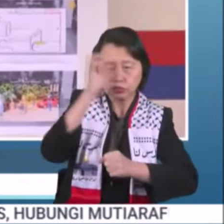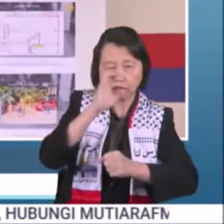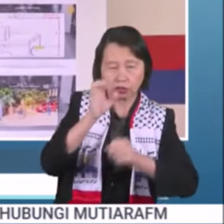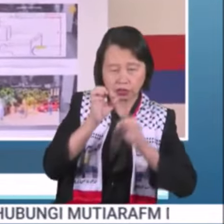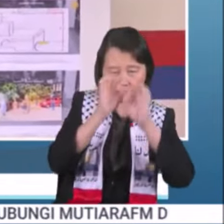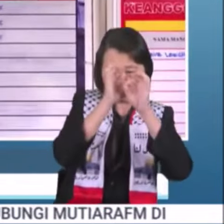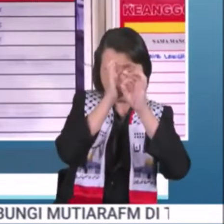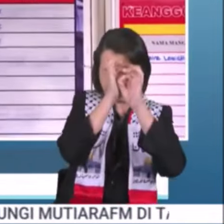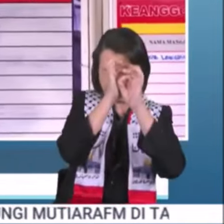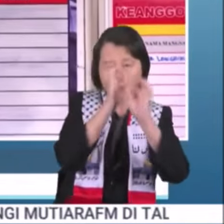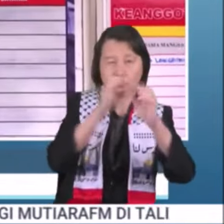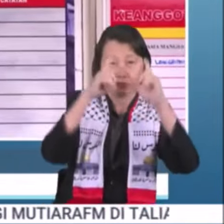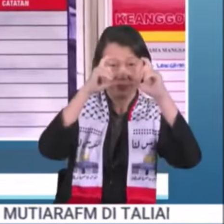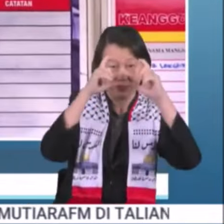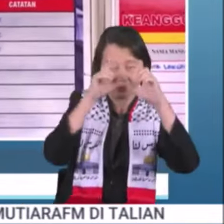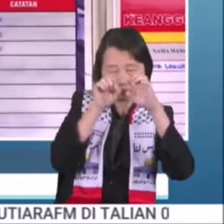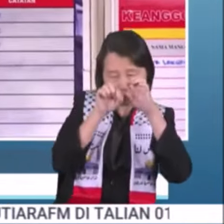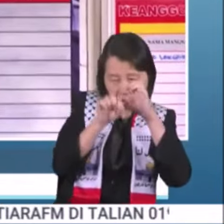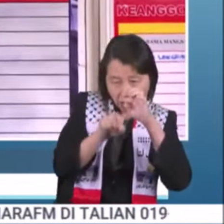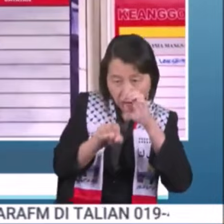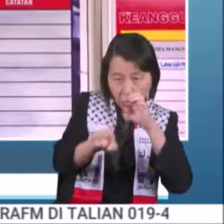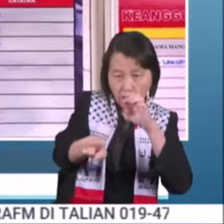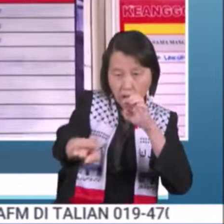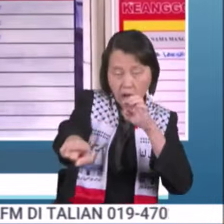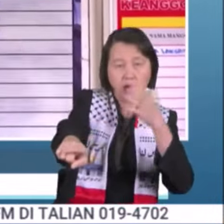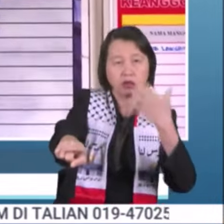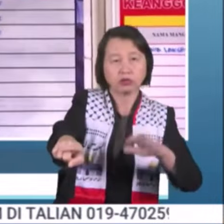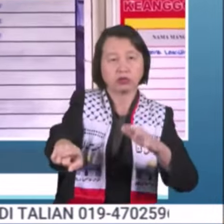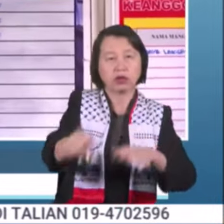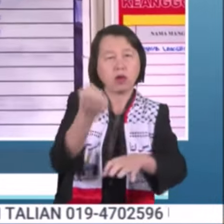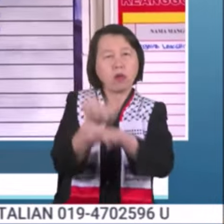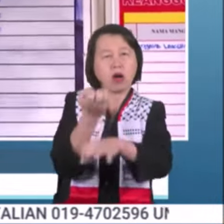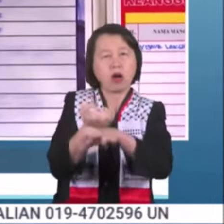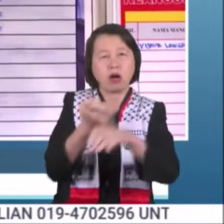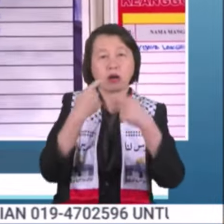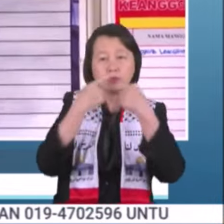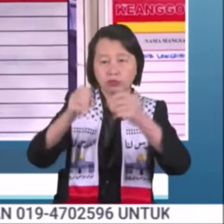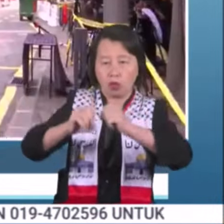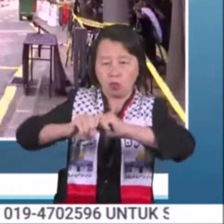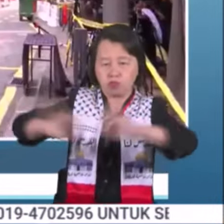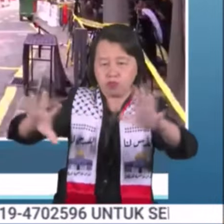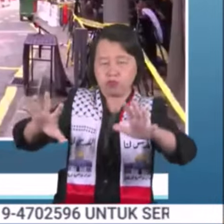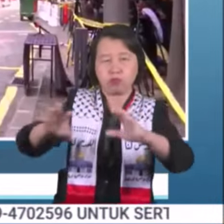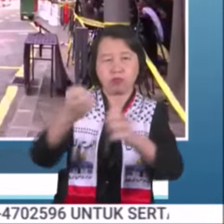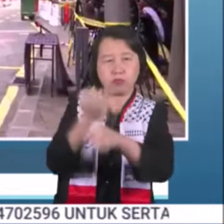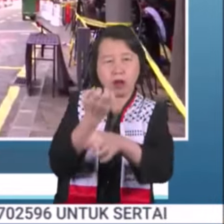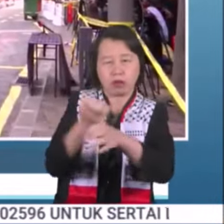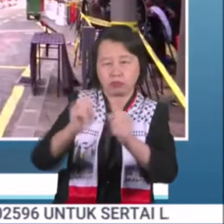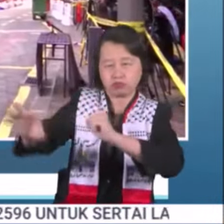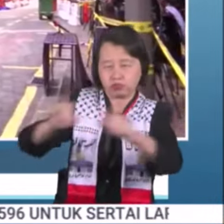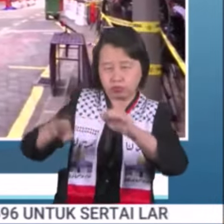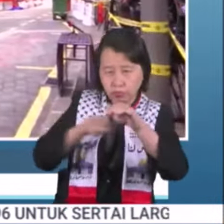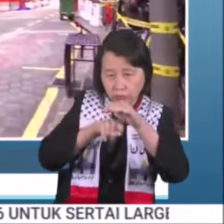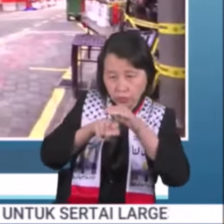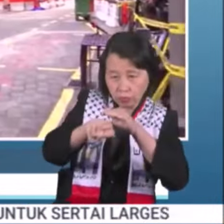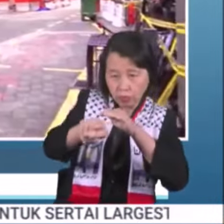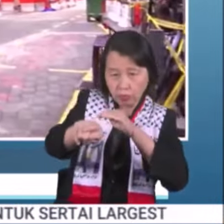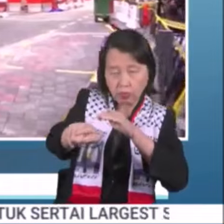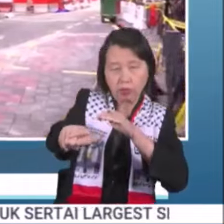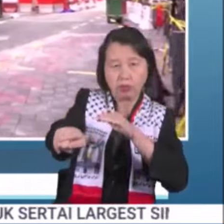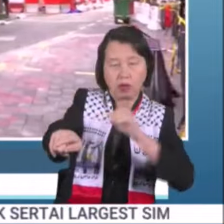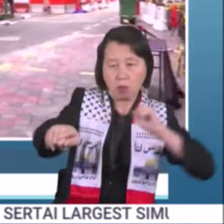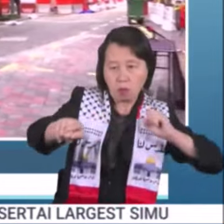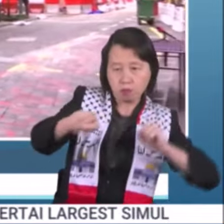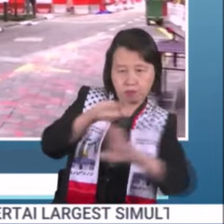pencarian. Teknik itu digunakan setelah sisa batuan berjaya dipecahkan menerusi kaedah jetting